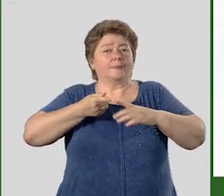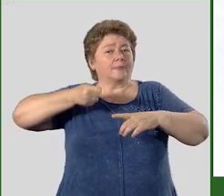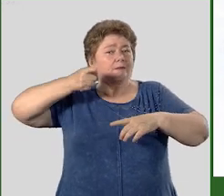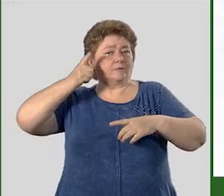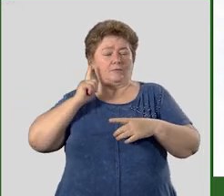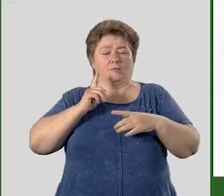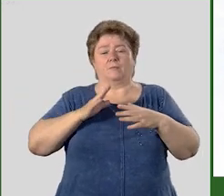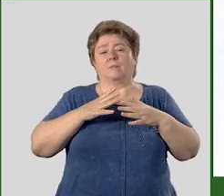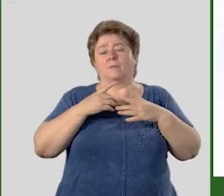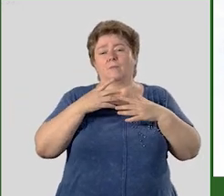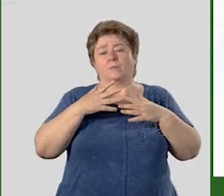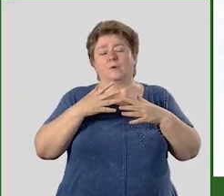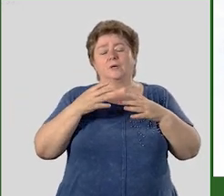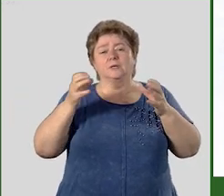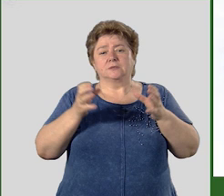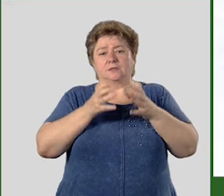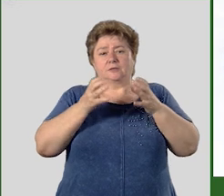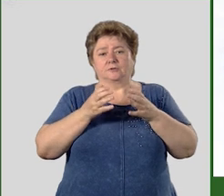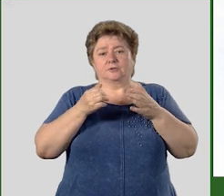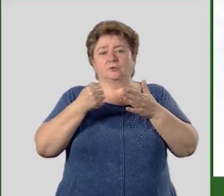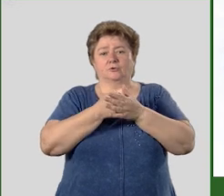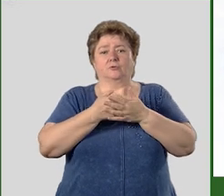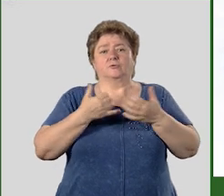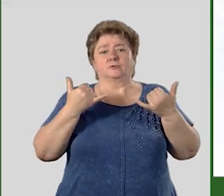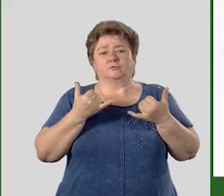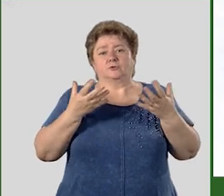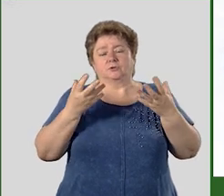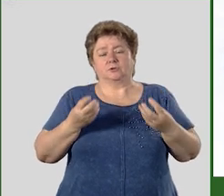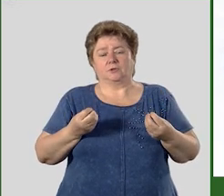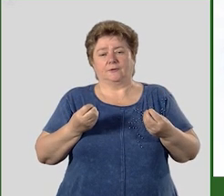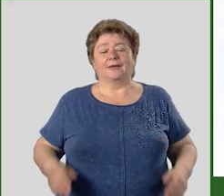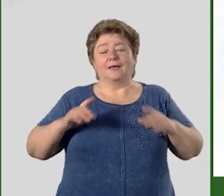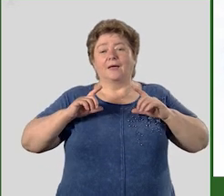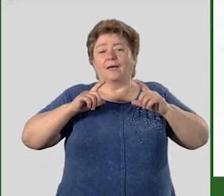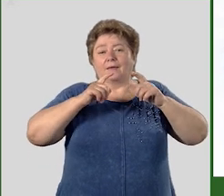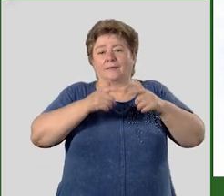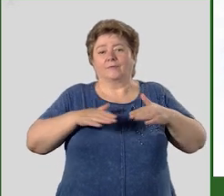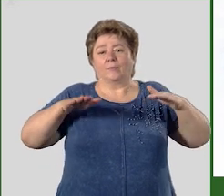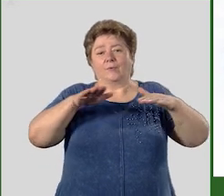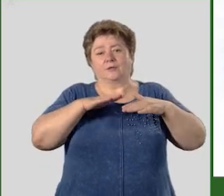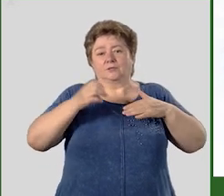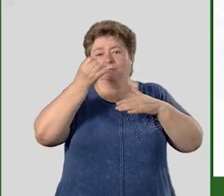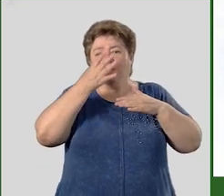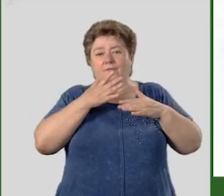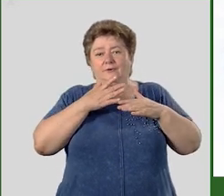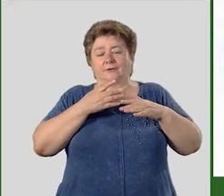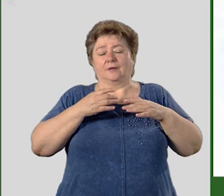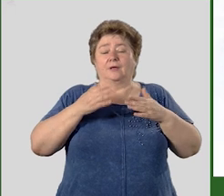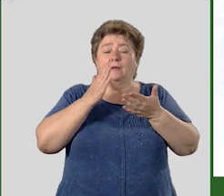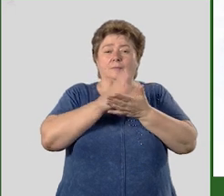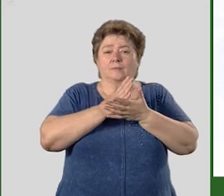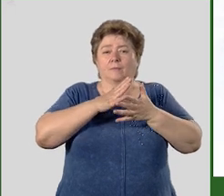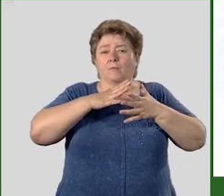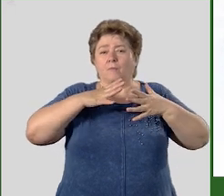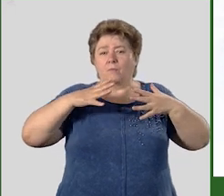далеком прошлом и сохранившиеся до наших дней. Географическое положение Африки,